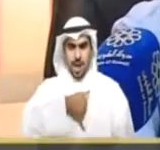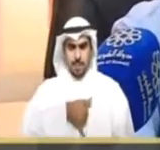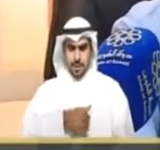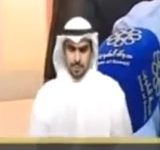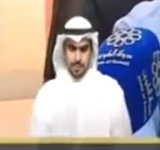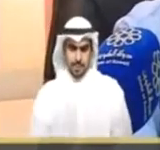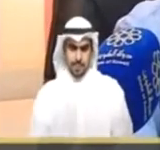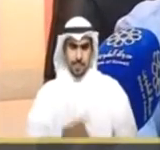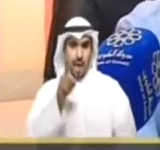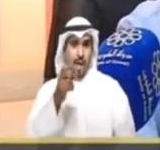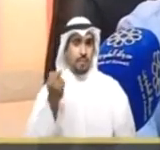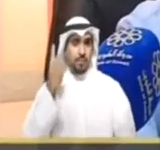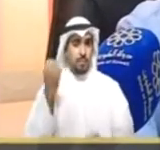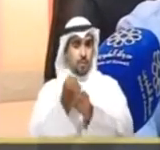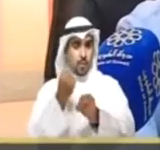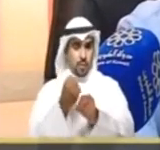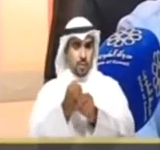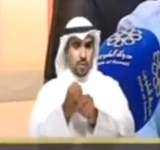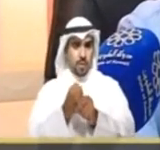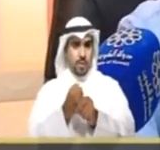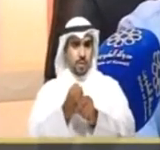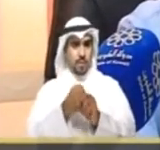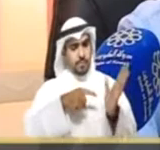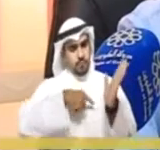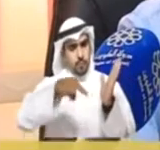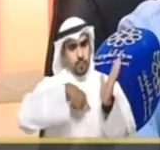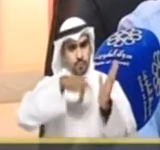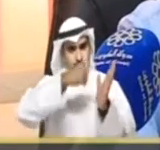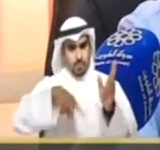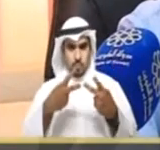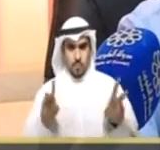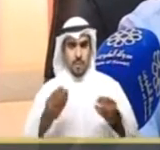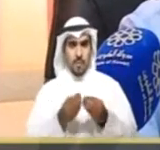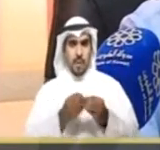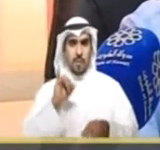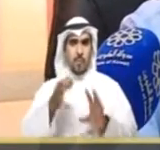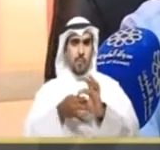هذا المشروع بالتعاون مع المؤسسة العامة للمياه والصرف الصحي،